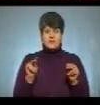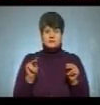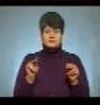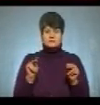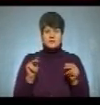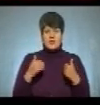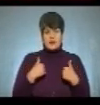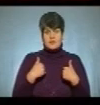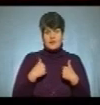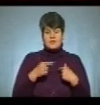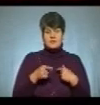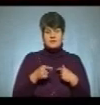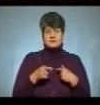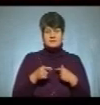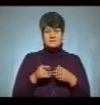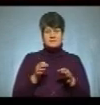а я його суджена.